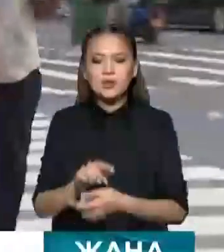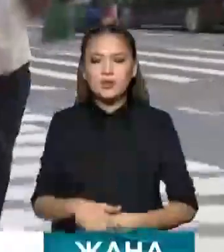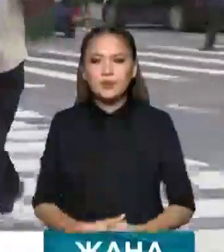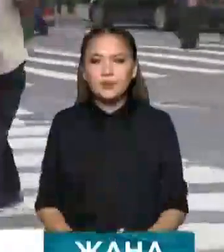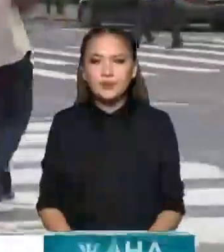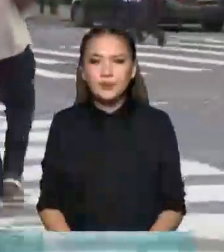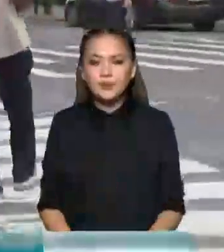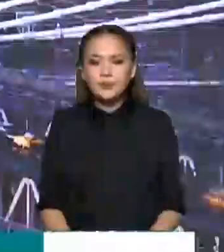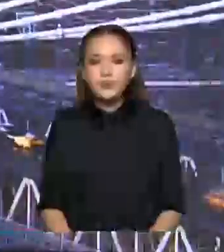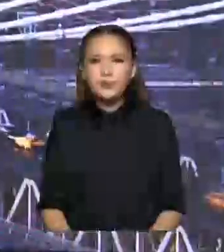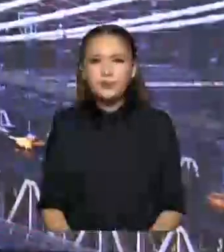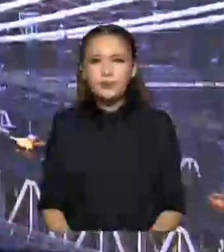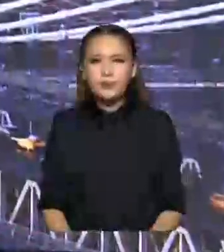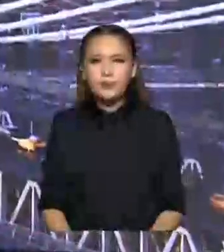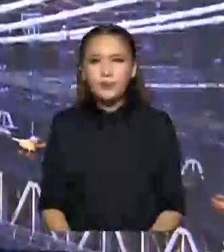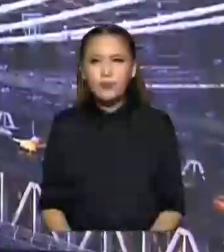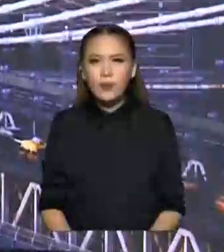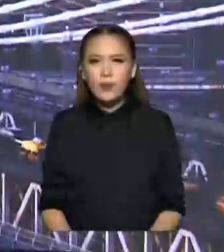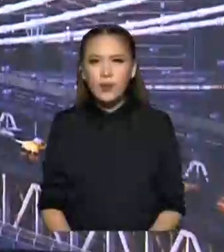Жаңа Уақыт.